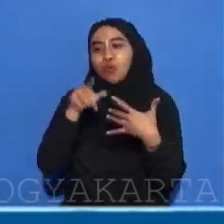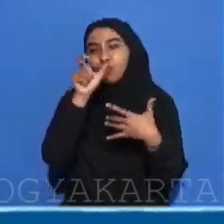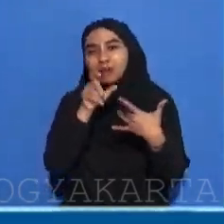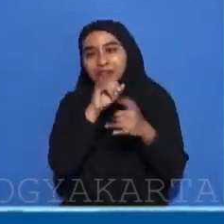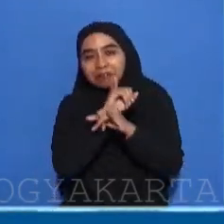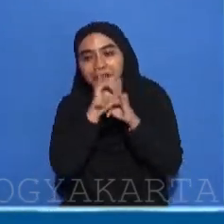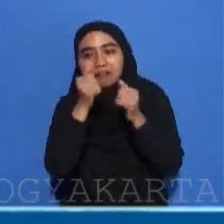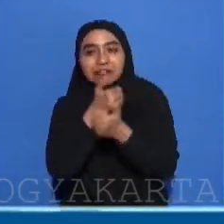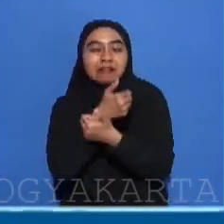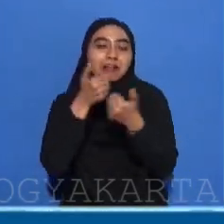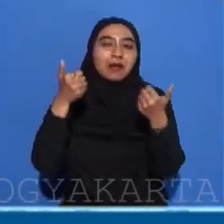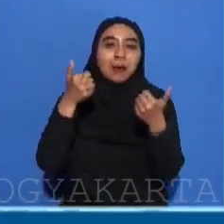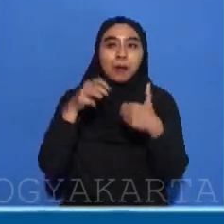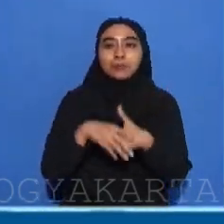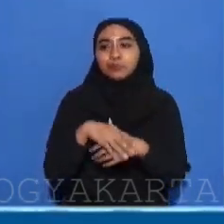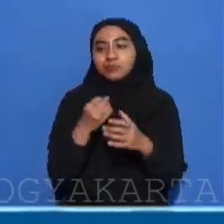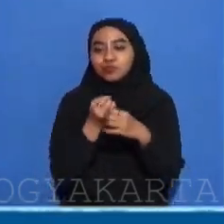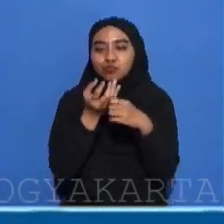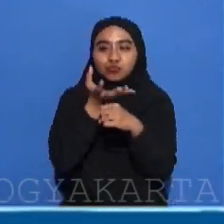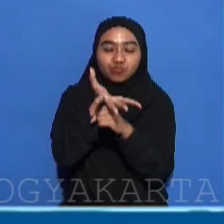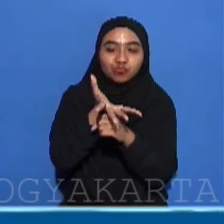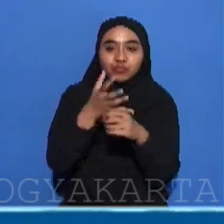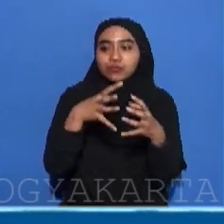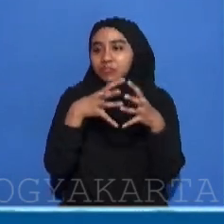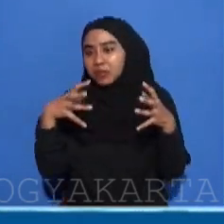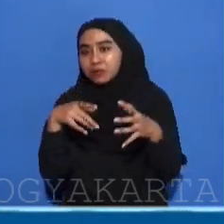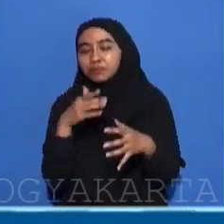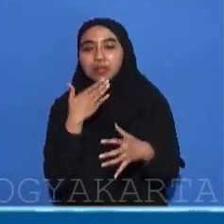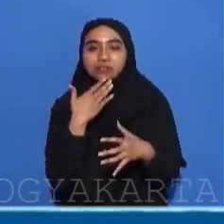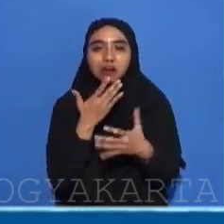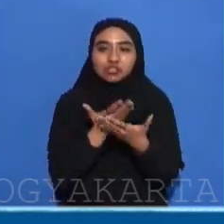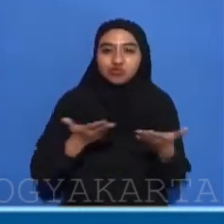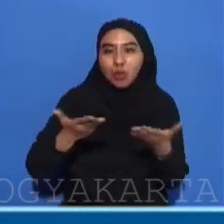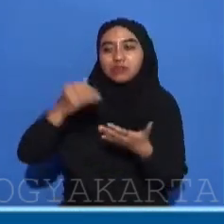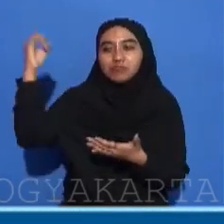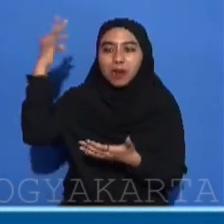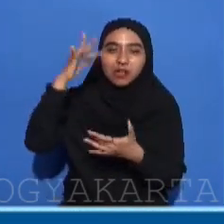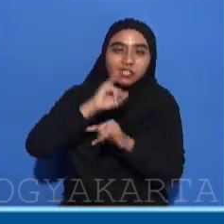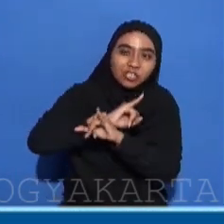ingkang blegeripun Ageng meniko nyekar ing mongso ketigo Indah